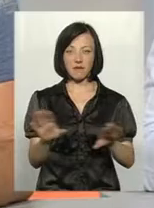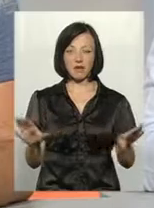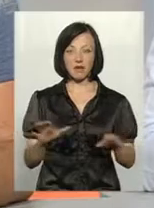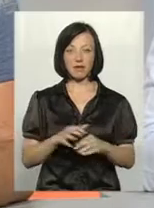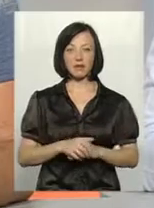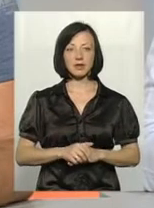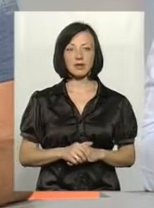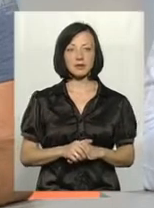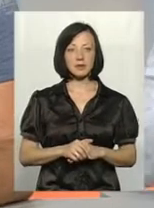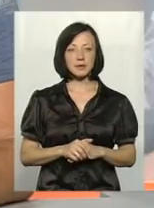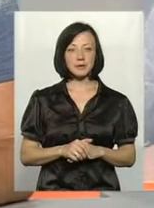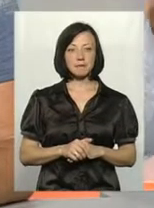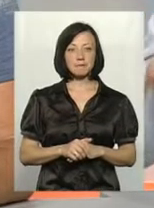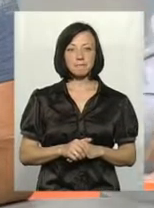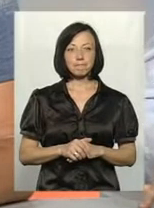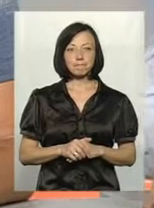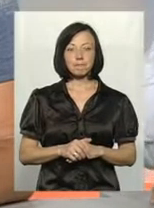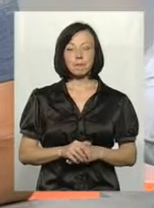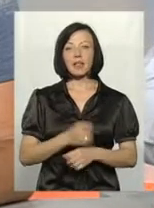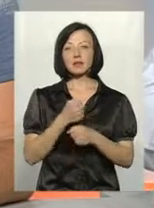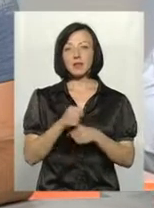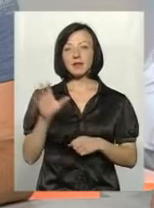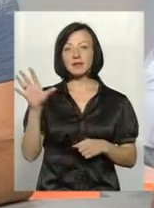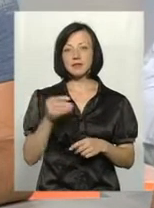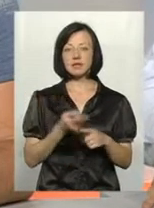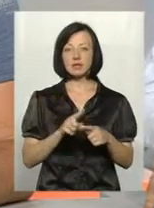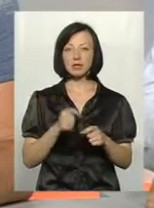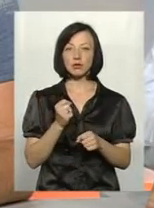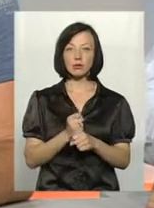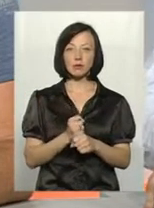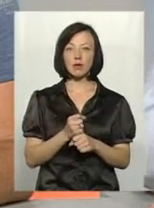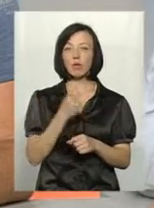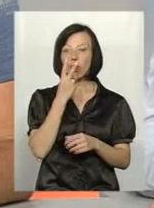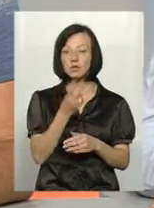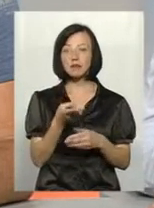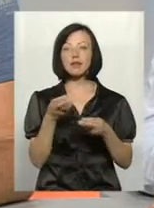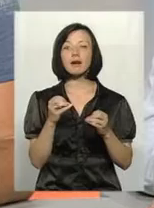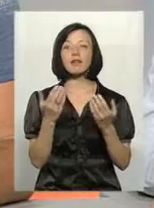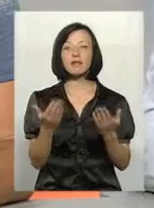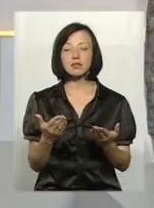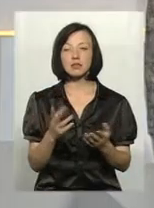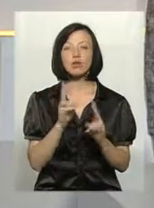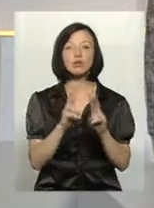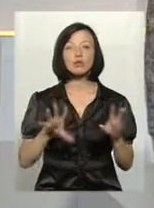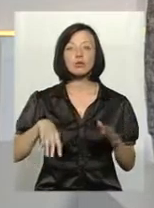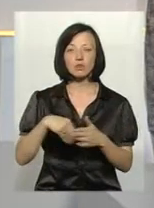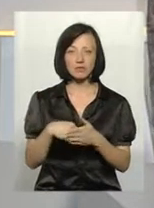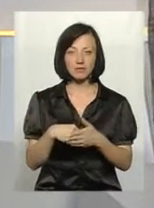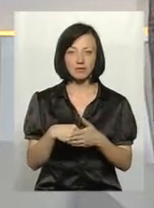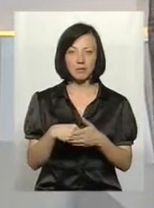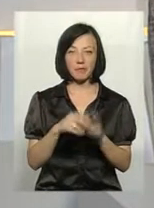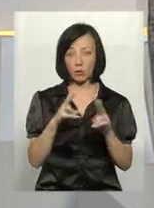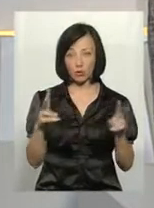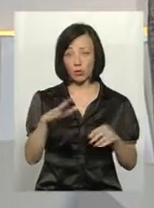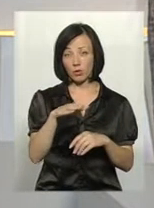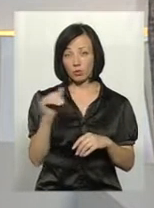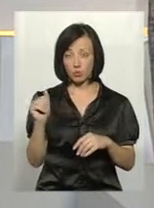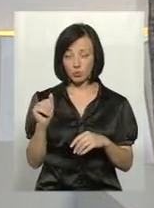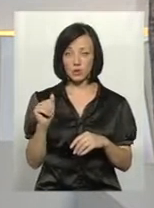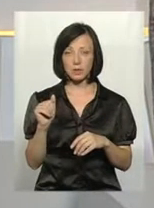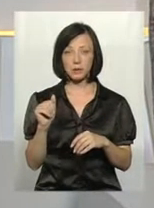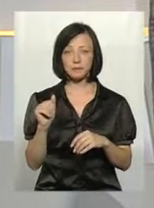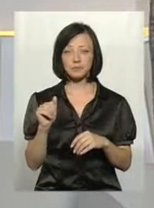публічку, якої ще не було тоді. Зобов'язати всіх це зробити. Внесіть, покажіть, де ваша ділянка. За чий кошт, за чий рахунок? А, ті, хто орендують. Вони